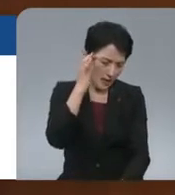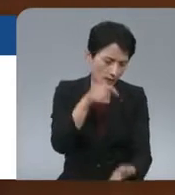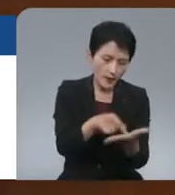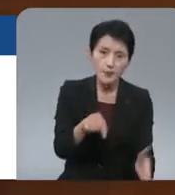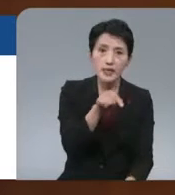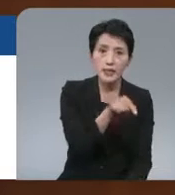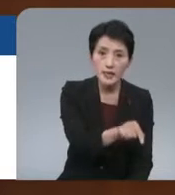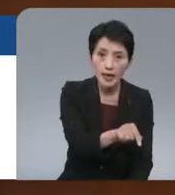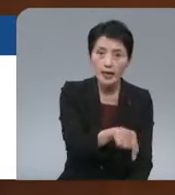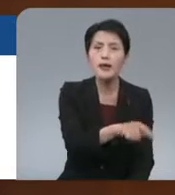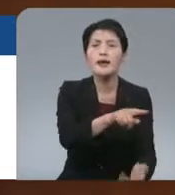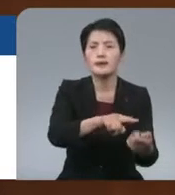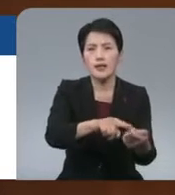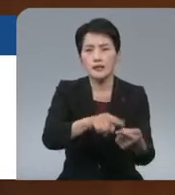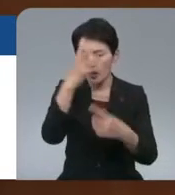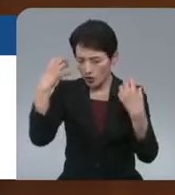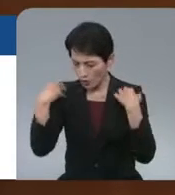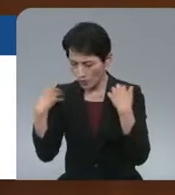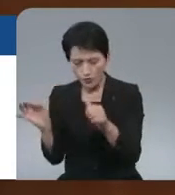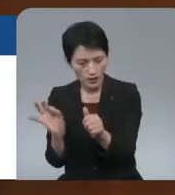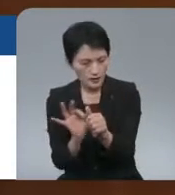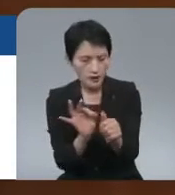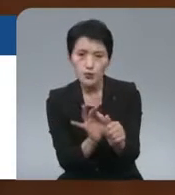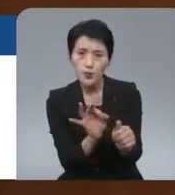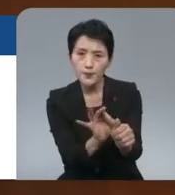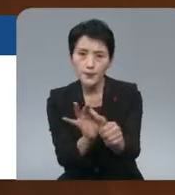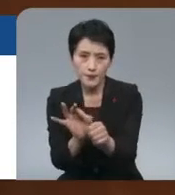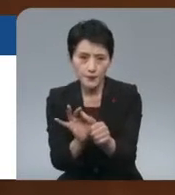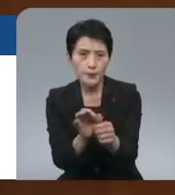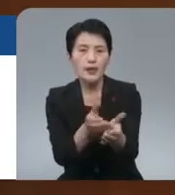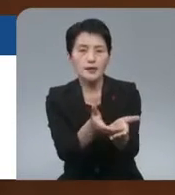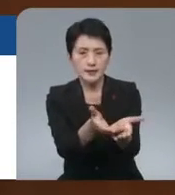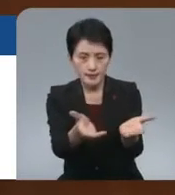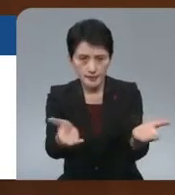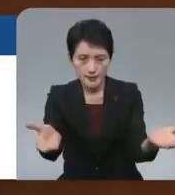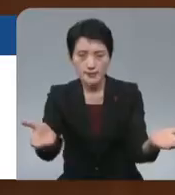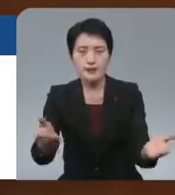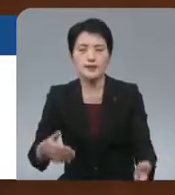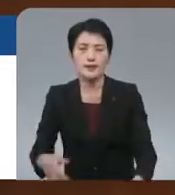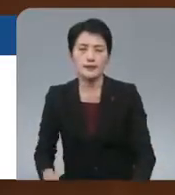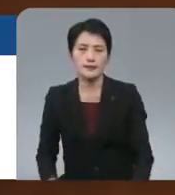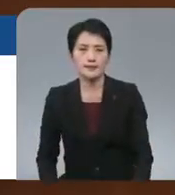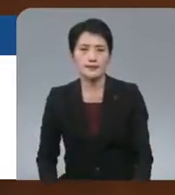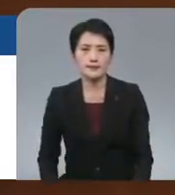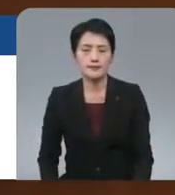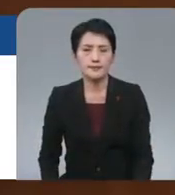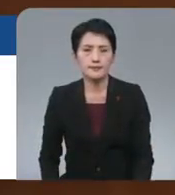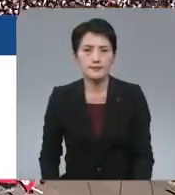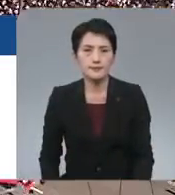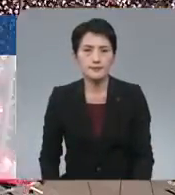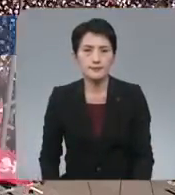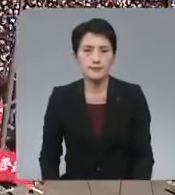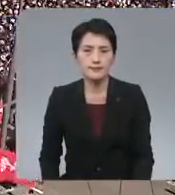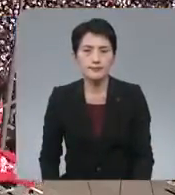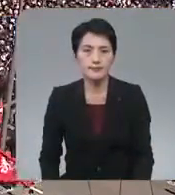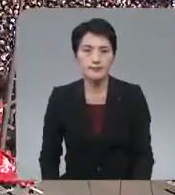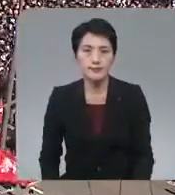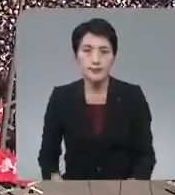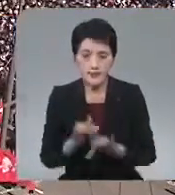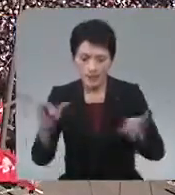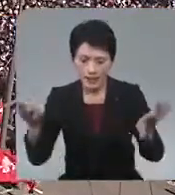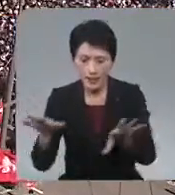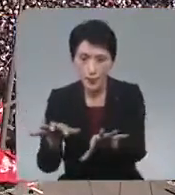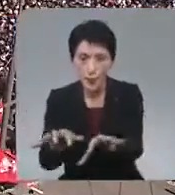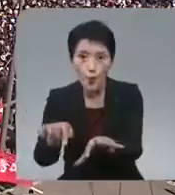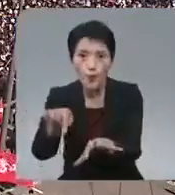по вакцин им пропускам как отметил глава правительства ужесточение карантинных мер этой вынужденный шаг в